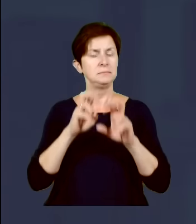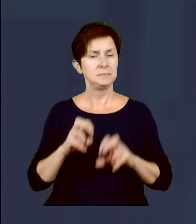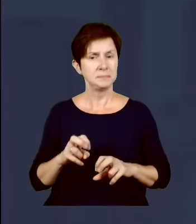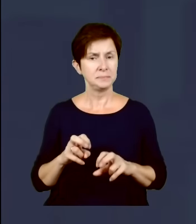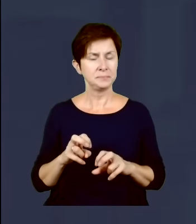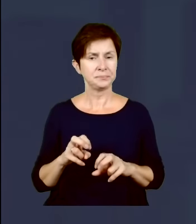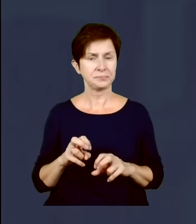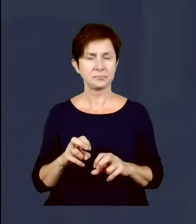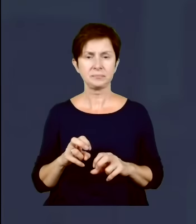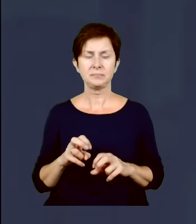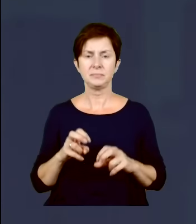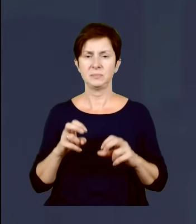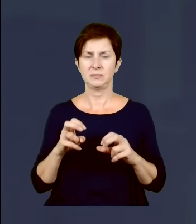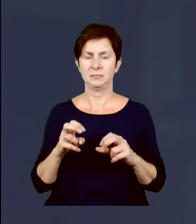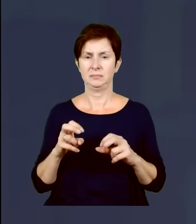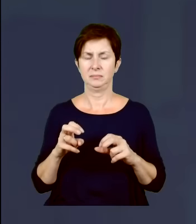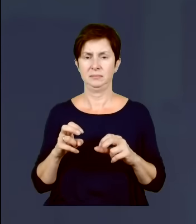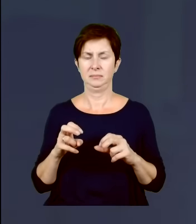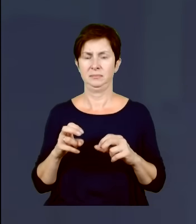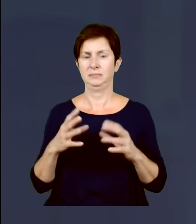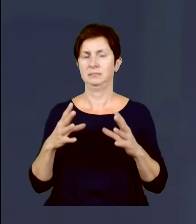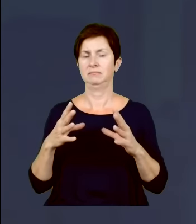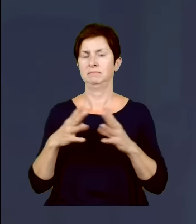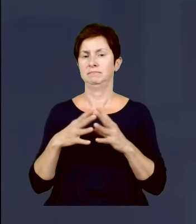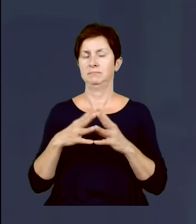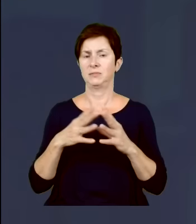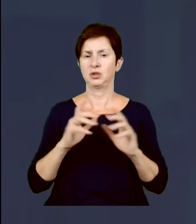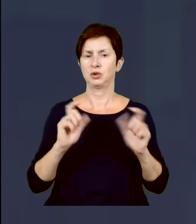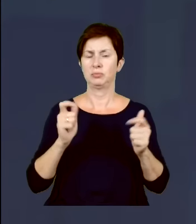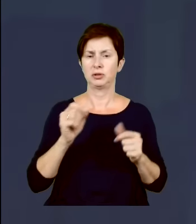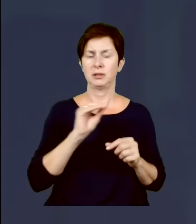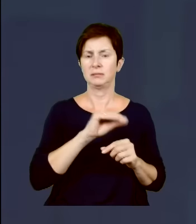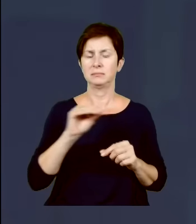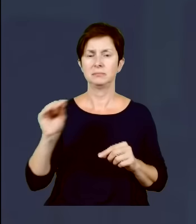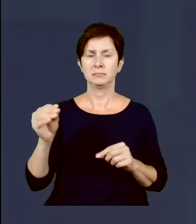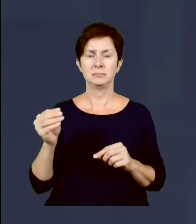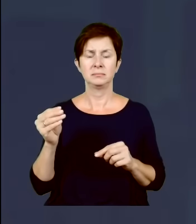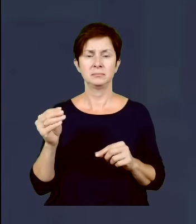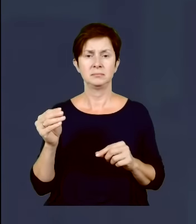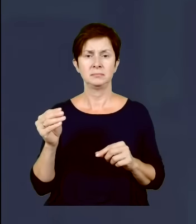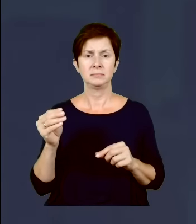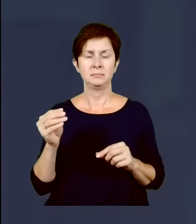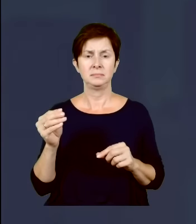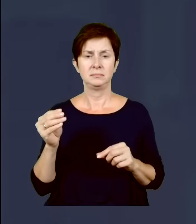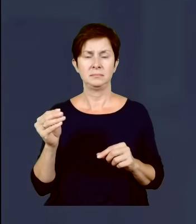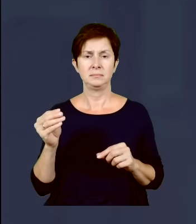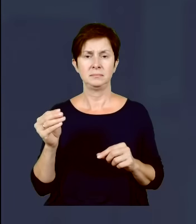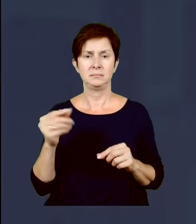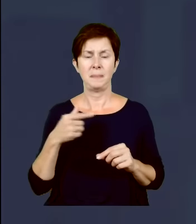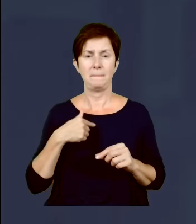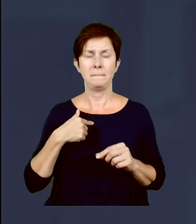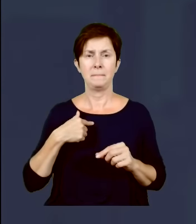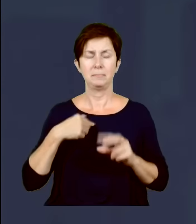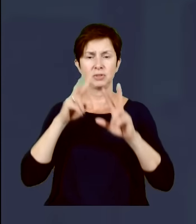pieniędzmi portfeli w 10 przypadkach i bada się w ten sposób narody i my jesteśmy na trzecim